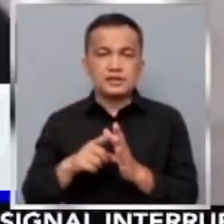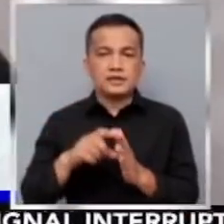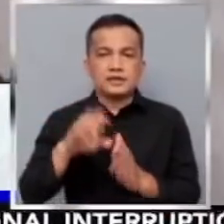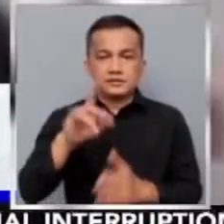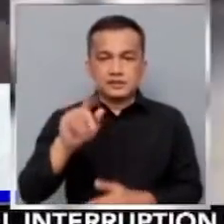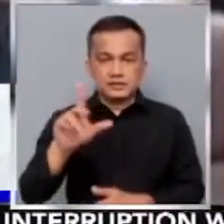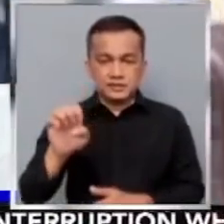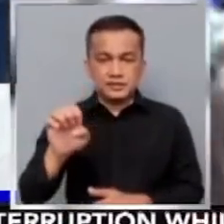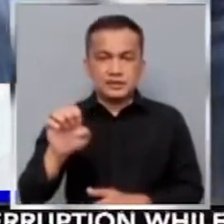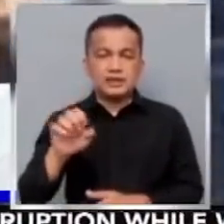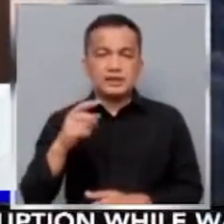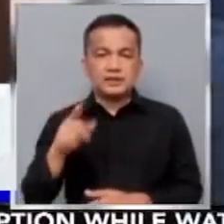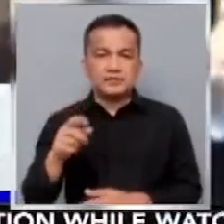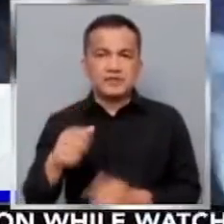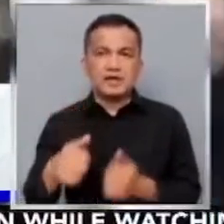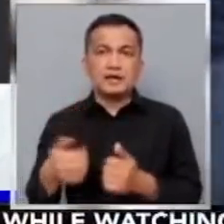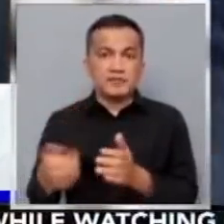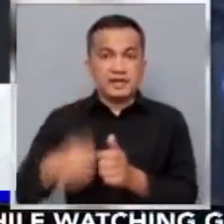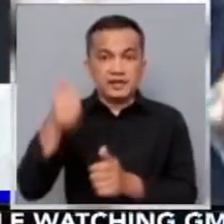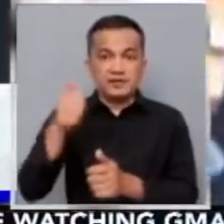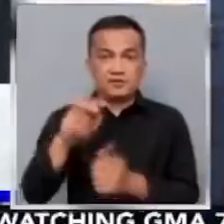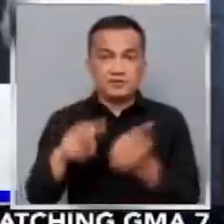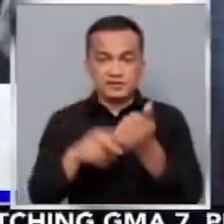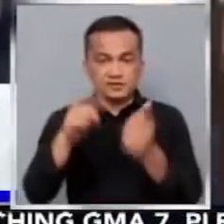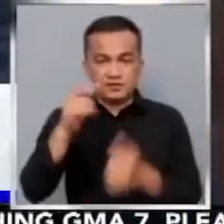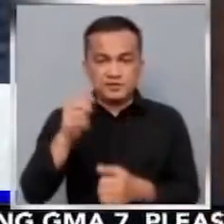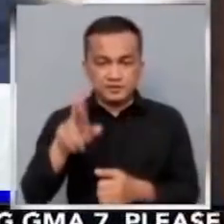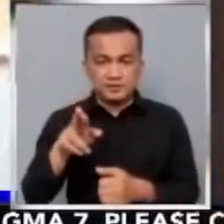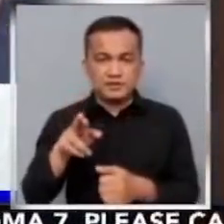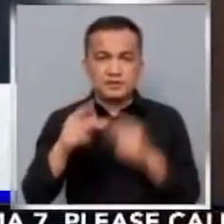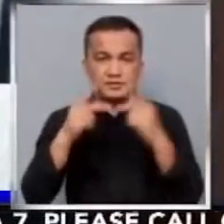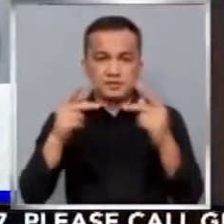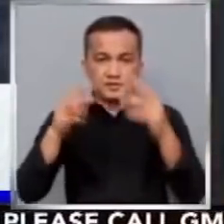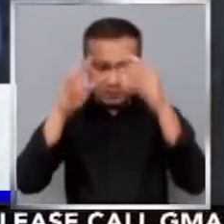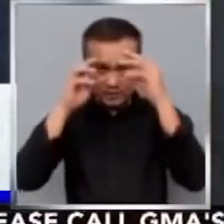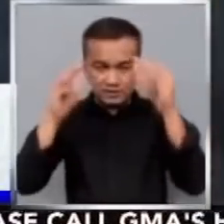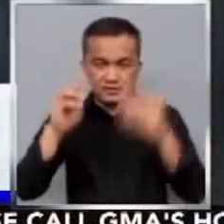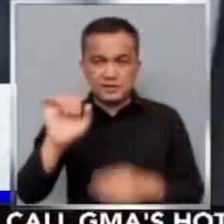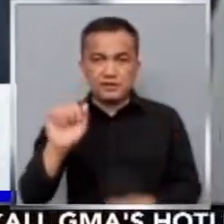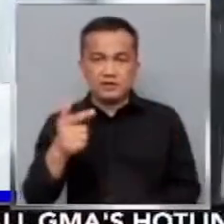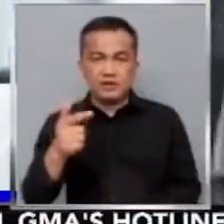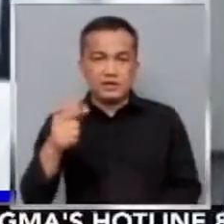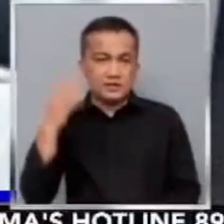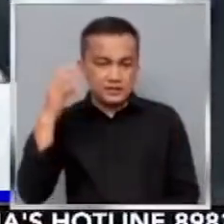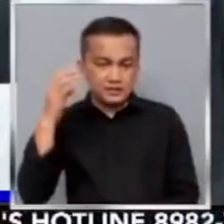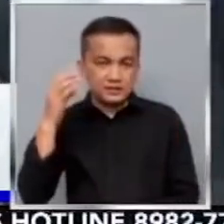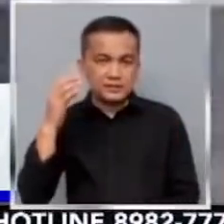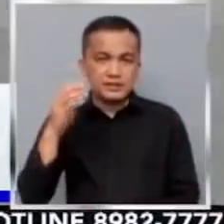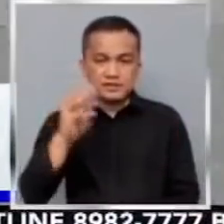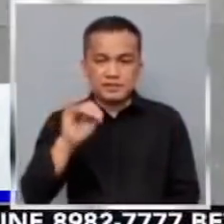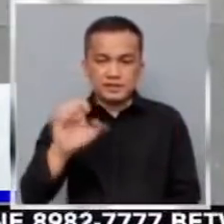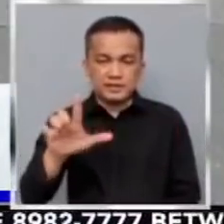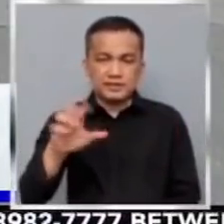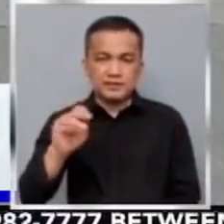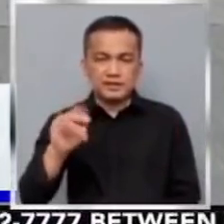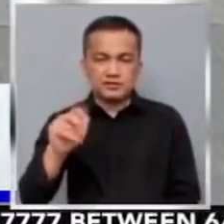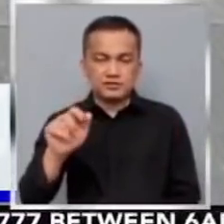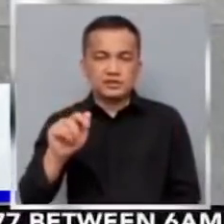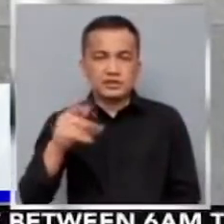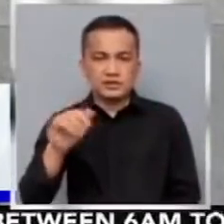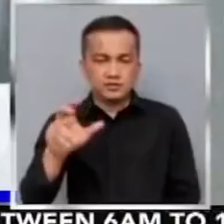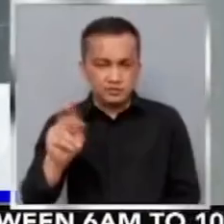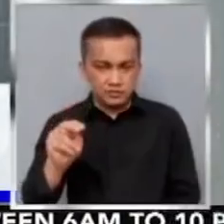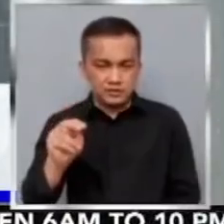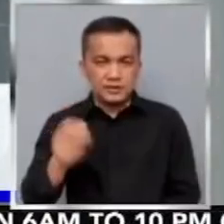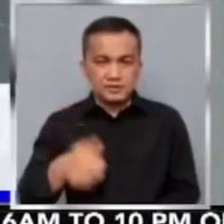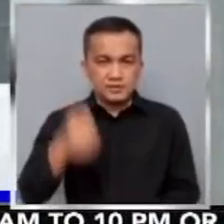vice governor. Iprinuklama namang mayor ng Lawag City ang pinsan ni Marcos Jr. na si Michael Marcos Quion. Nanalo rin bilang